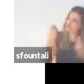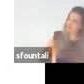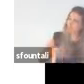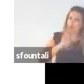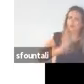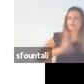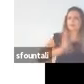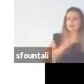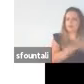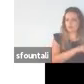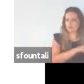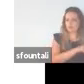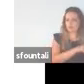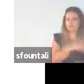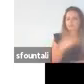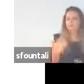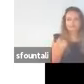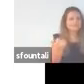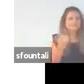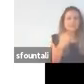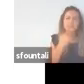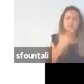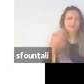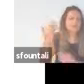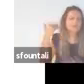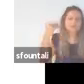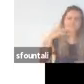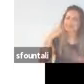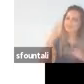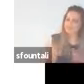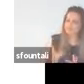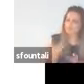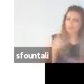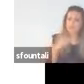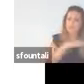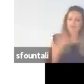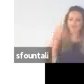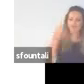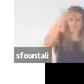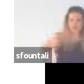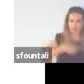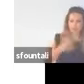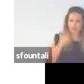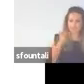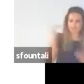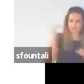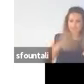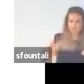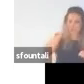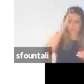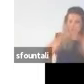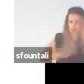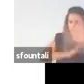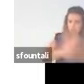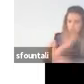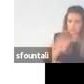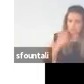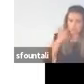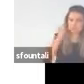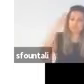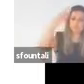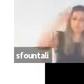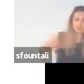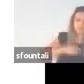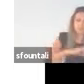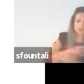πολλές φορές δεν τα πιστεύουν, θεωρούν ότι δεν τα πιστεύουν, πολλές φορές κατηγορούν τον εαυτό